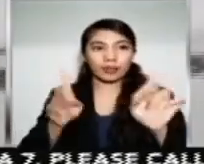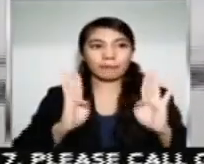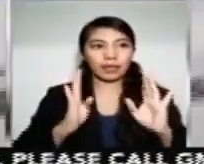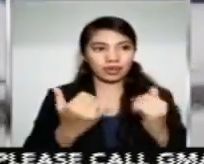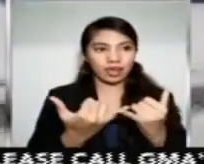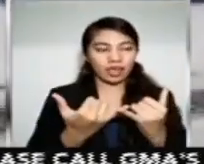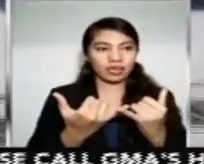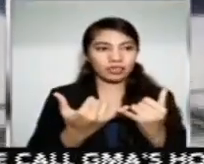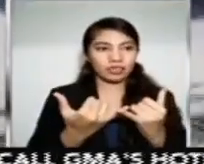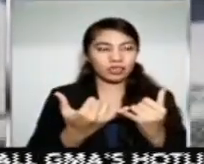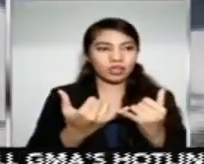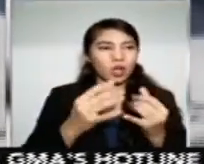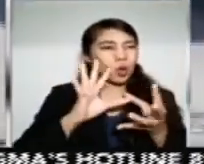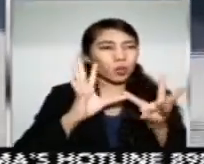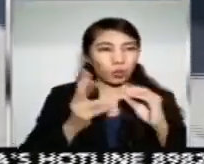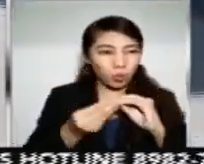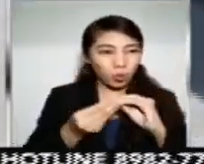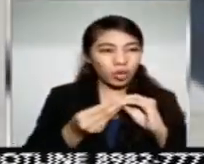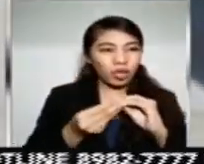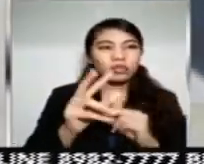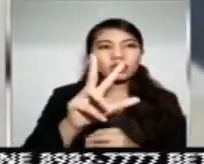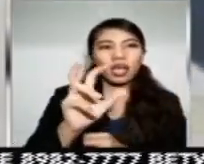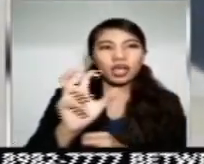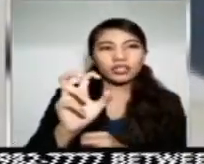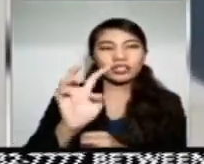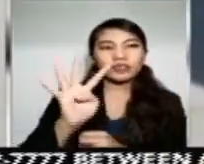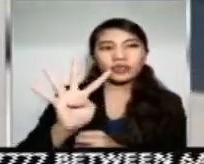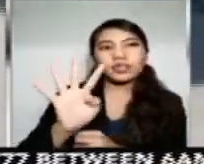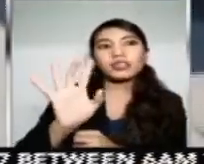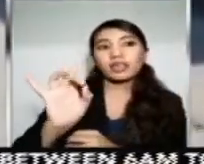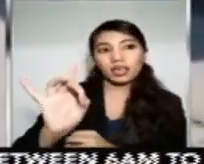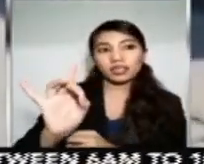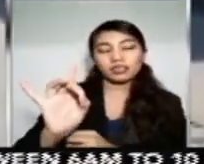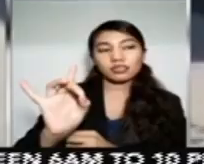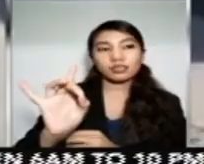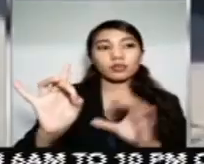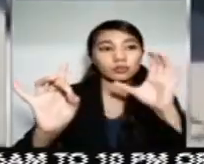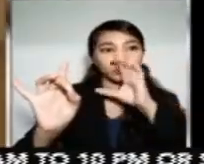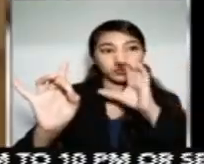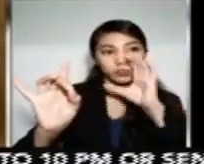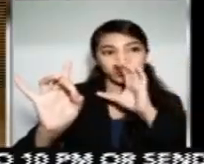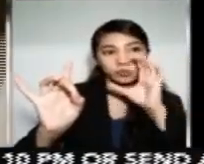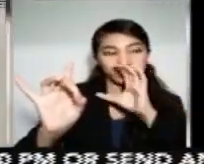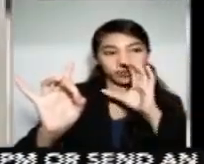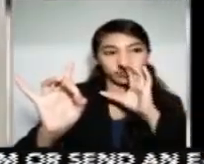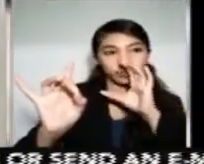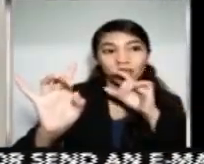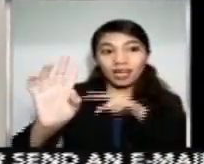348 na po ang may COVID-19 sa Cebu. 6 naman ang nasawi.